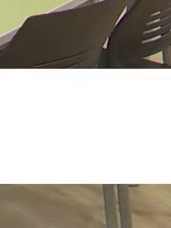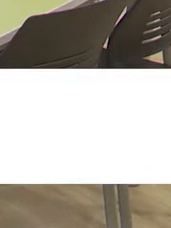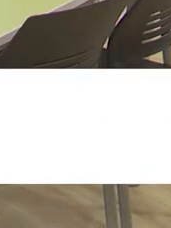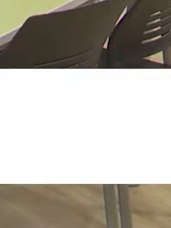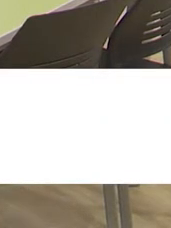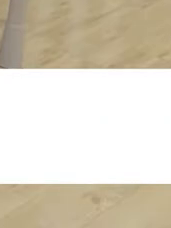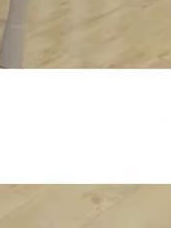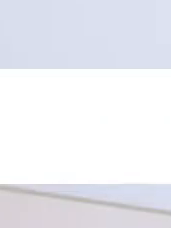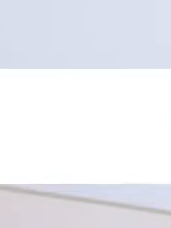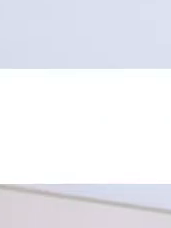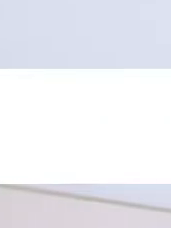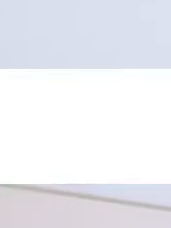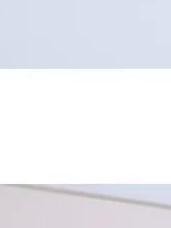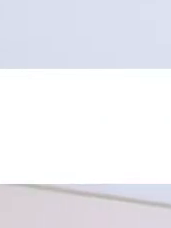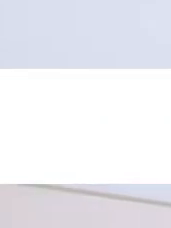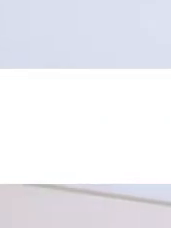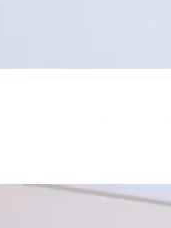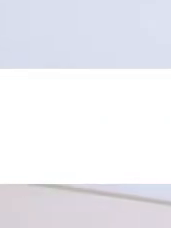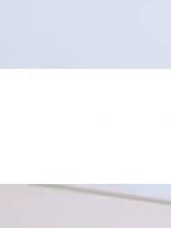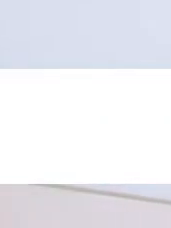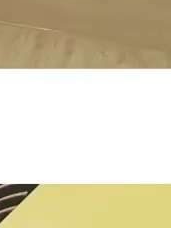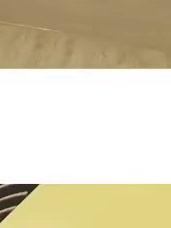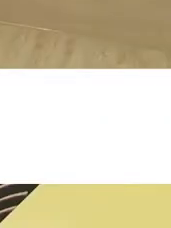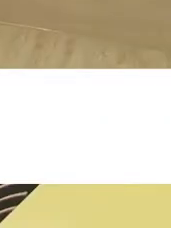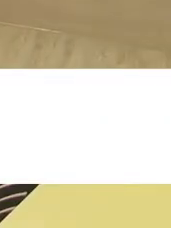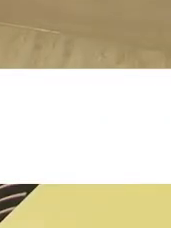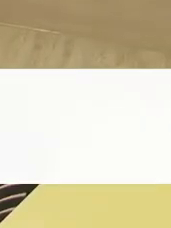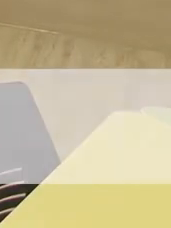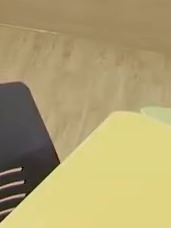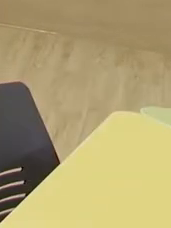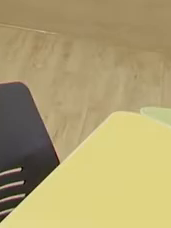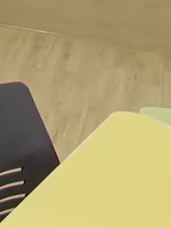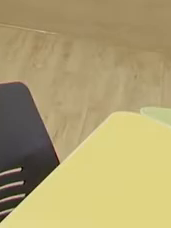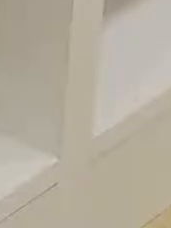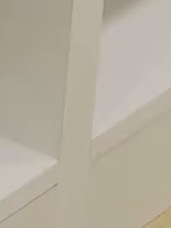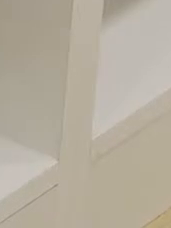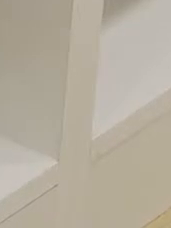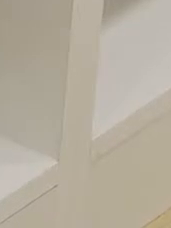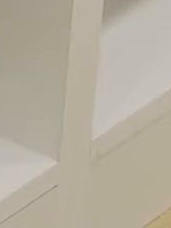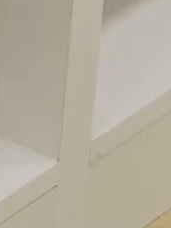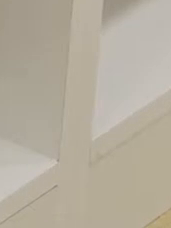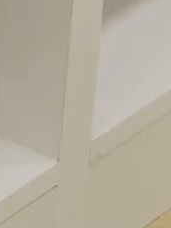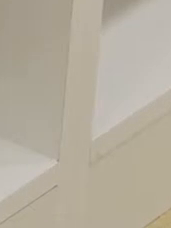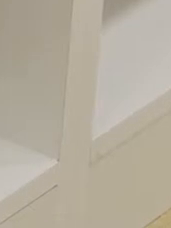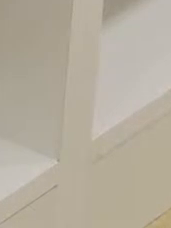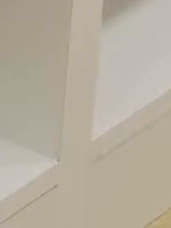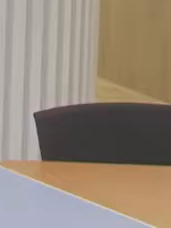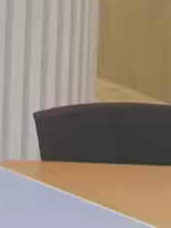우리 동네 키움센터 5호점이 강서구 공항동에 문을 열었습니다.